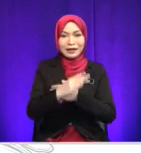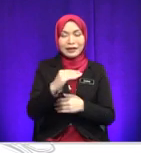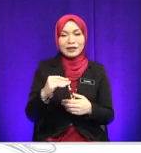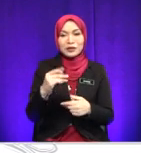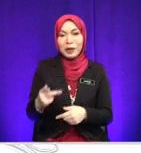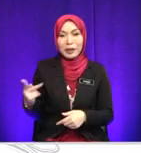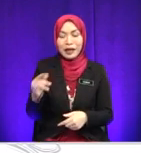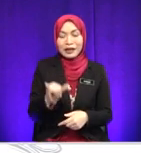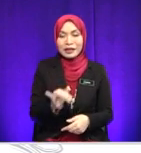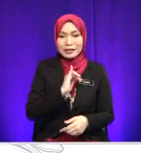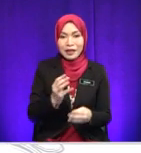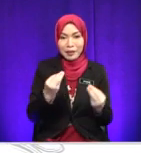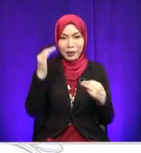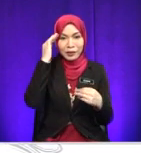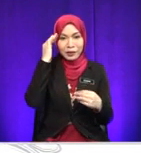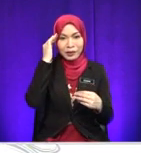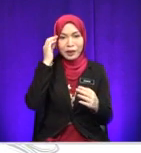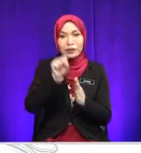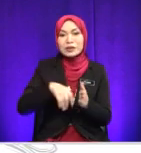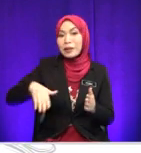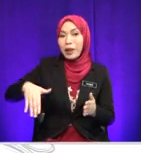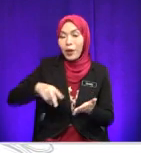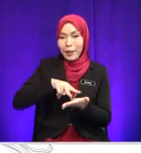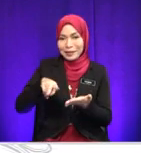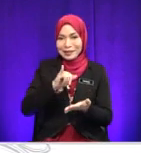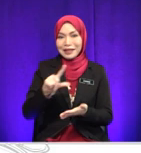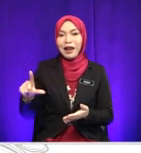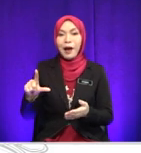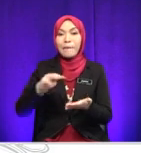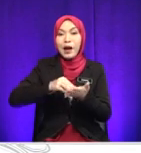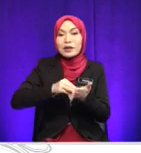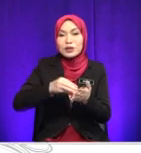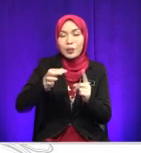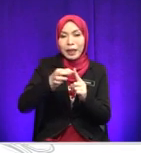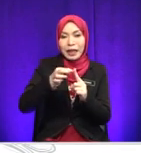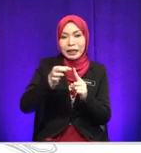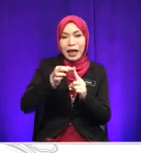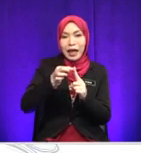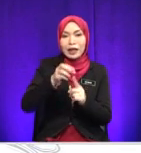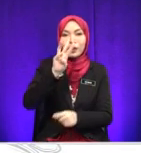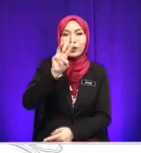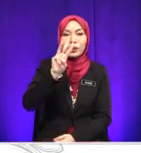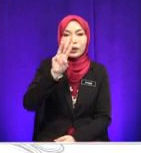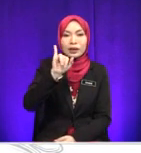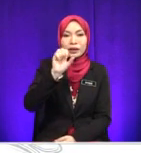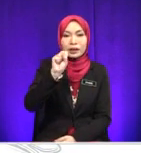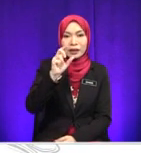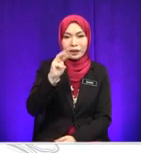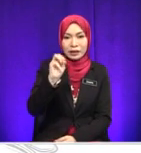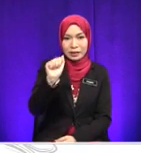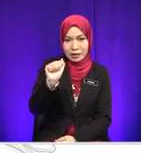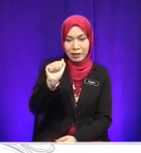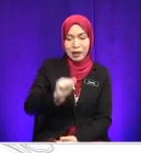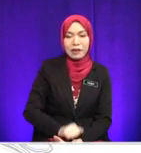membaca ialah yang pertama, apakah maksud Bhisma dan apakah maksud Putra? Yang kedua,